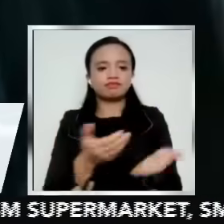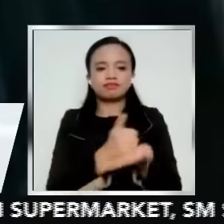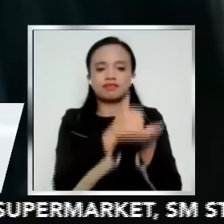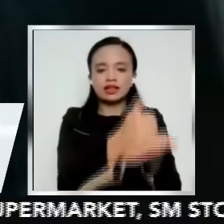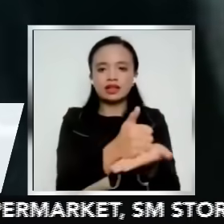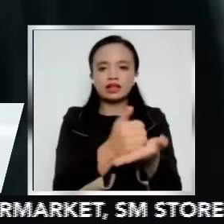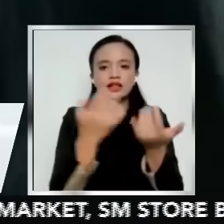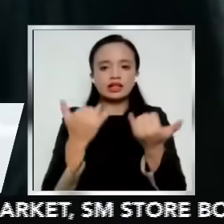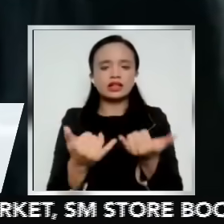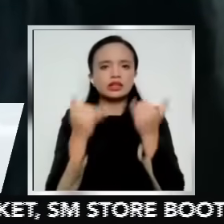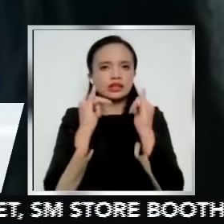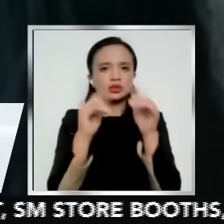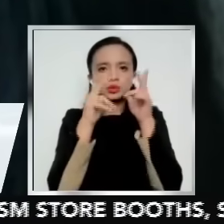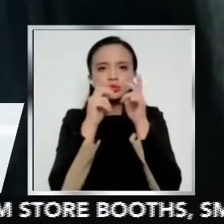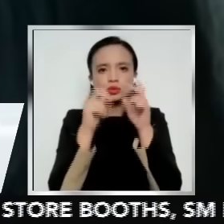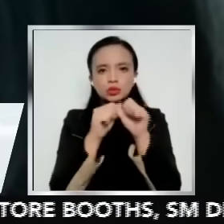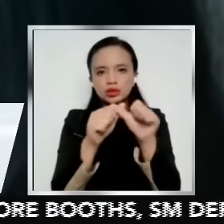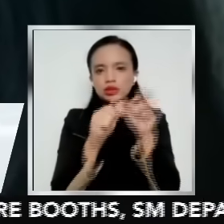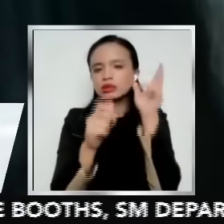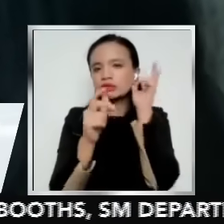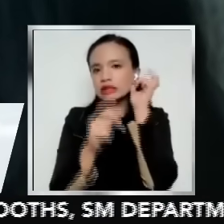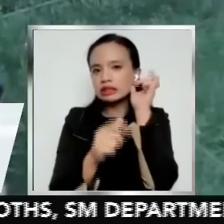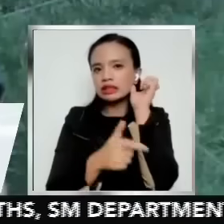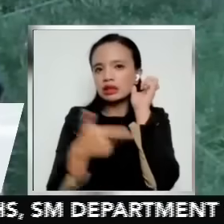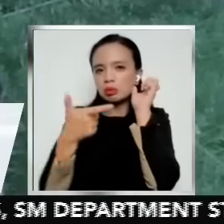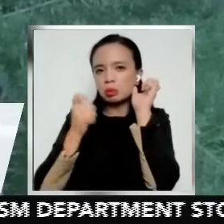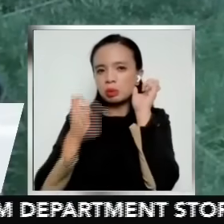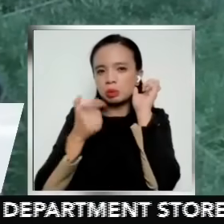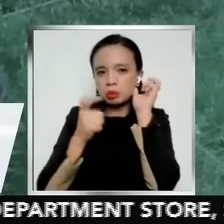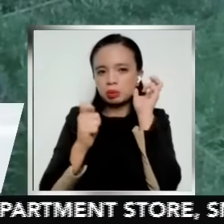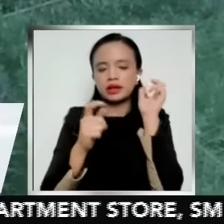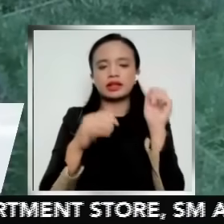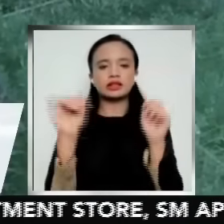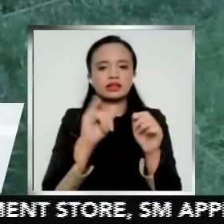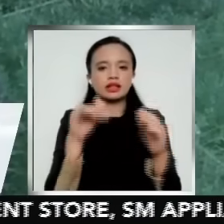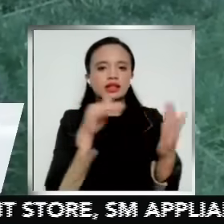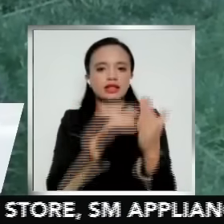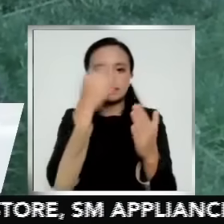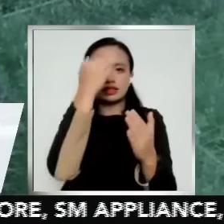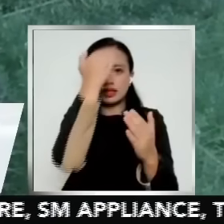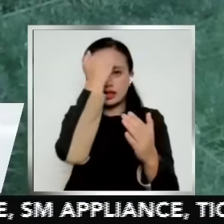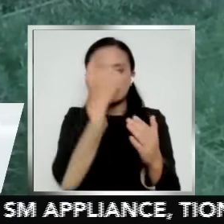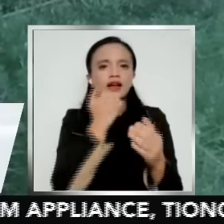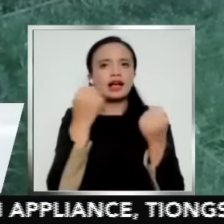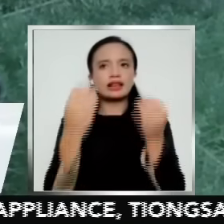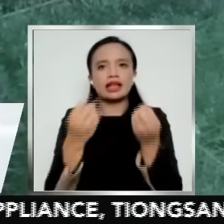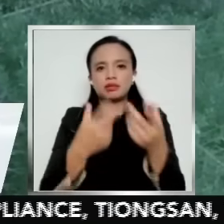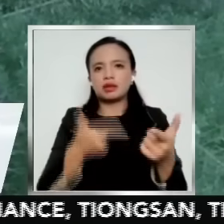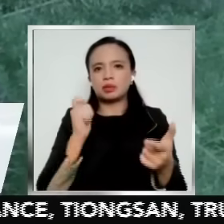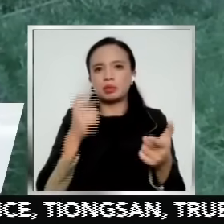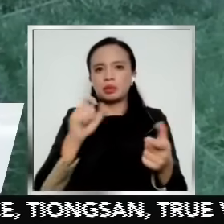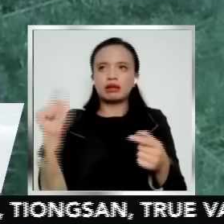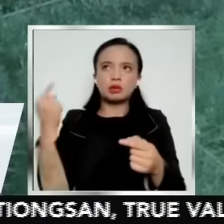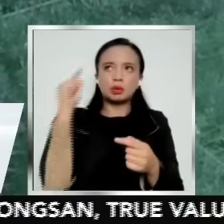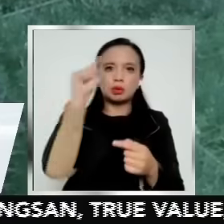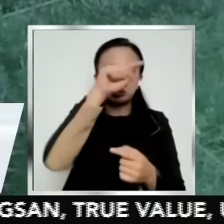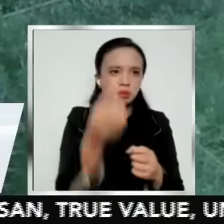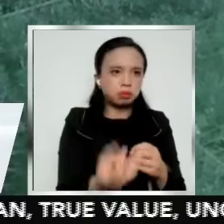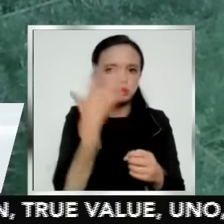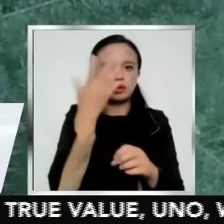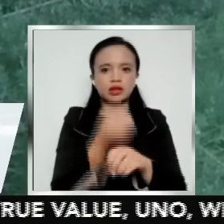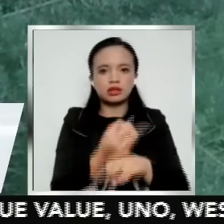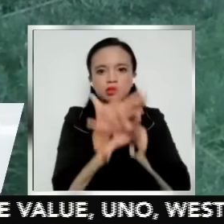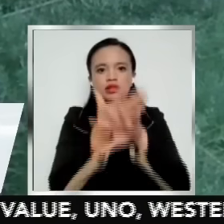naririnig ang barilan nito at ng mga Hamas. Ang daming barilan, ang daming rockets sa paligid namin, natumba kami, nadapa kami,